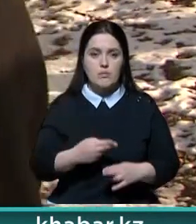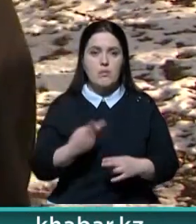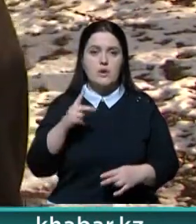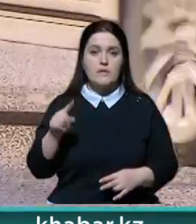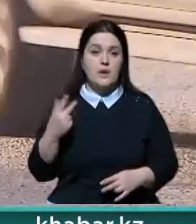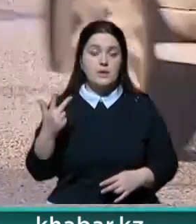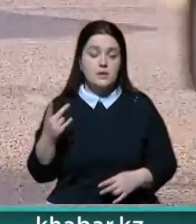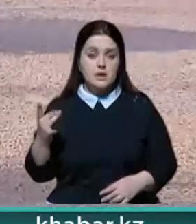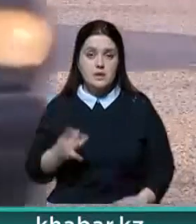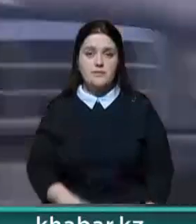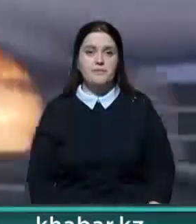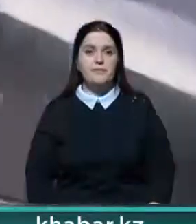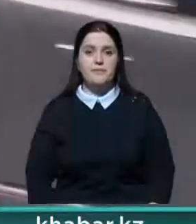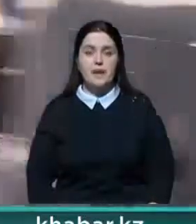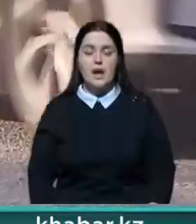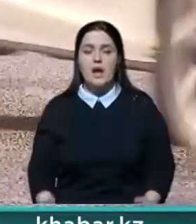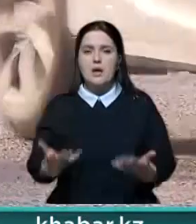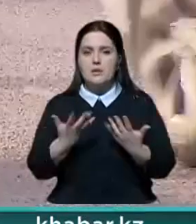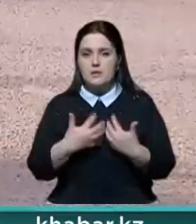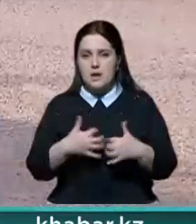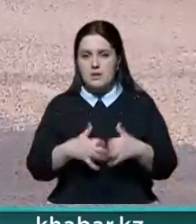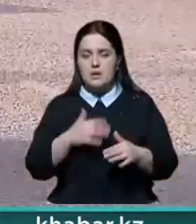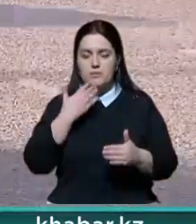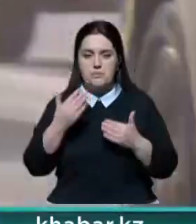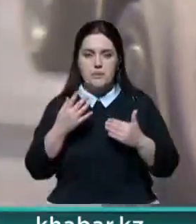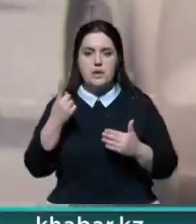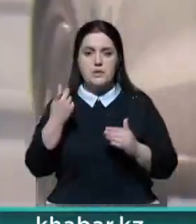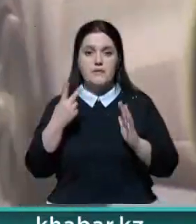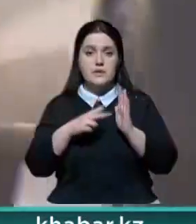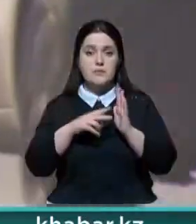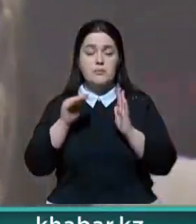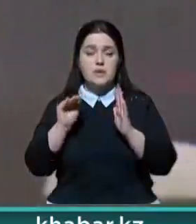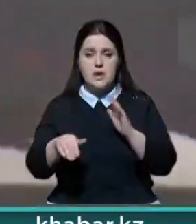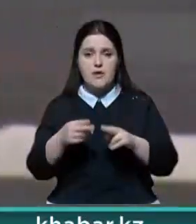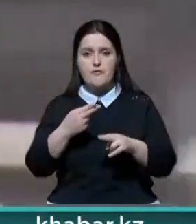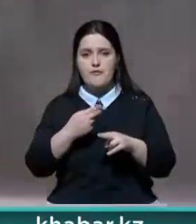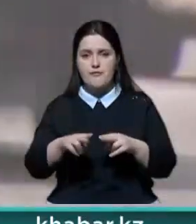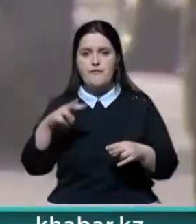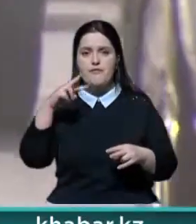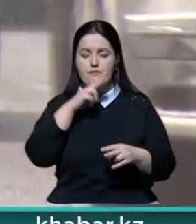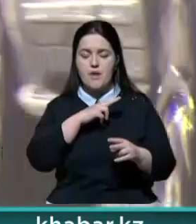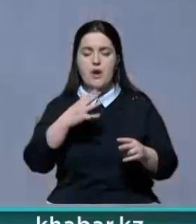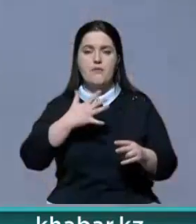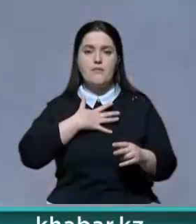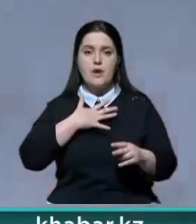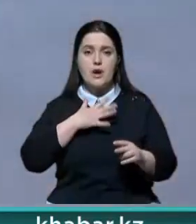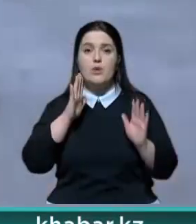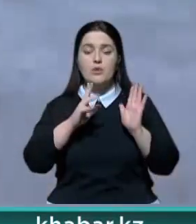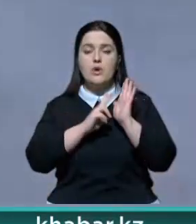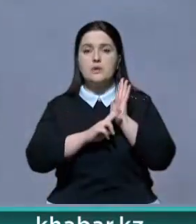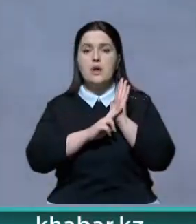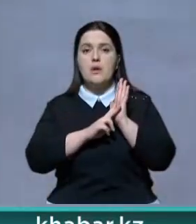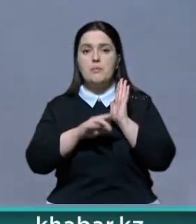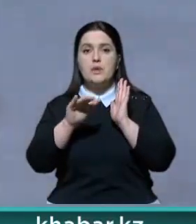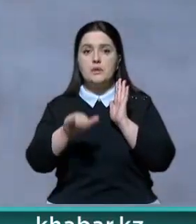2,3 раза. Согласно статистике, из 127 тысяч вредных веществ, выбрасываемых ежегодно в атмосферу, только 70